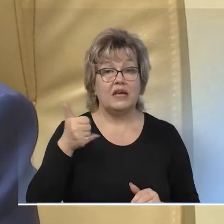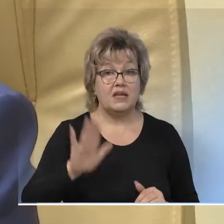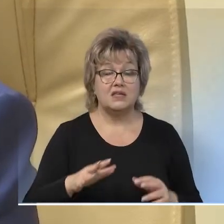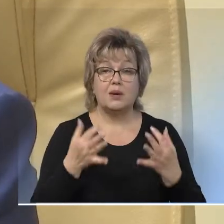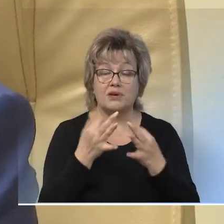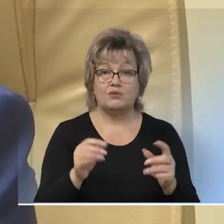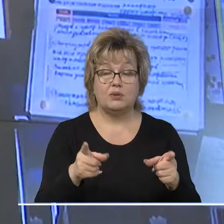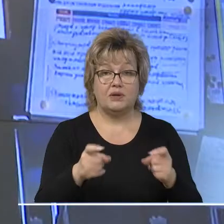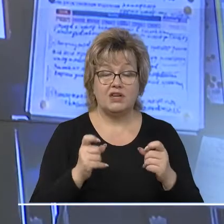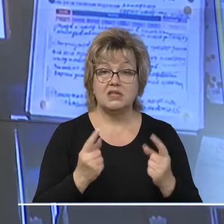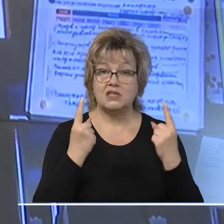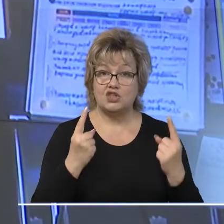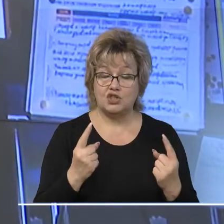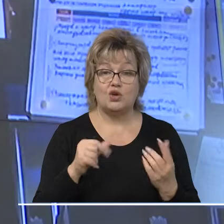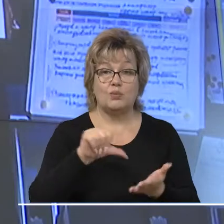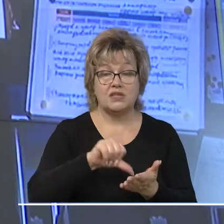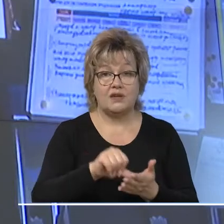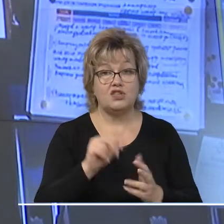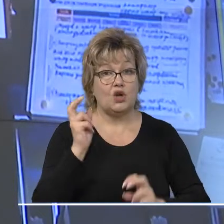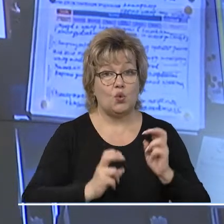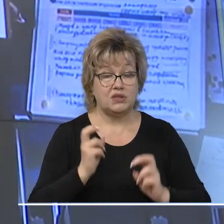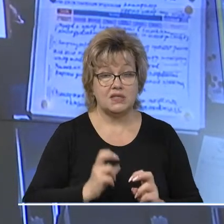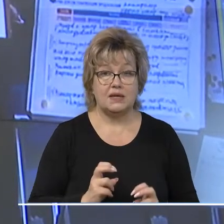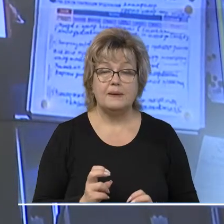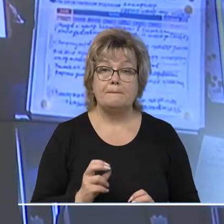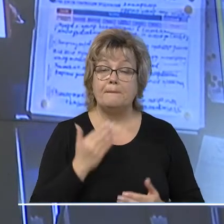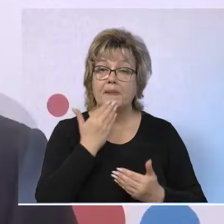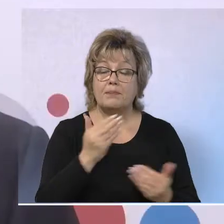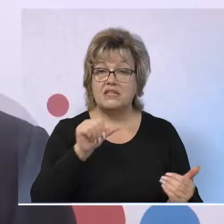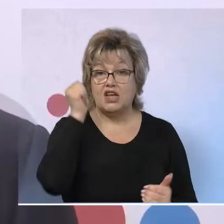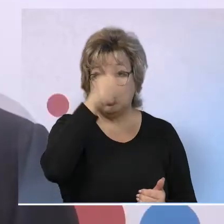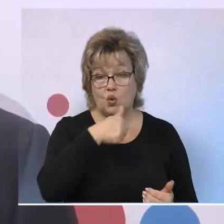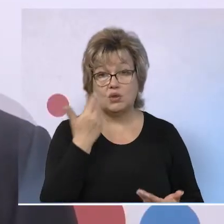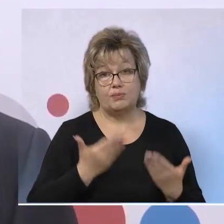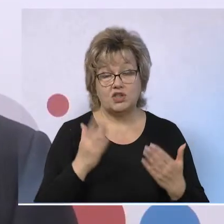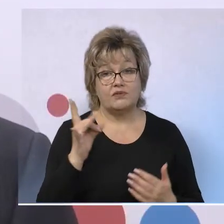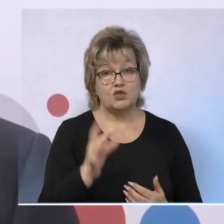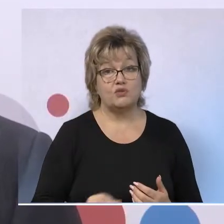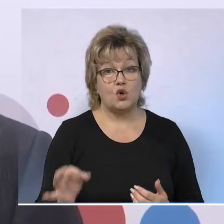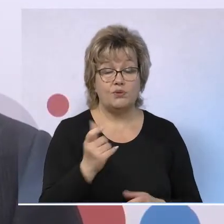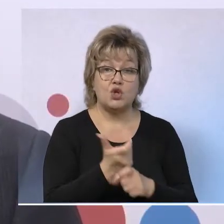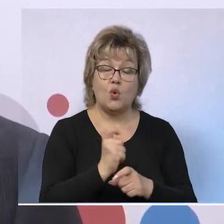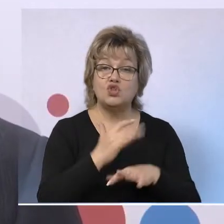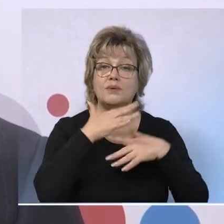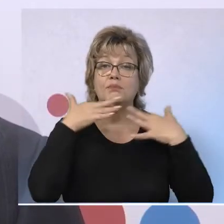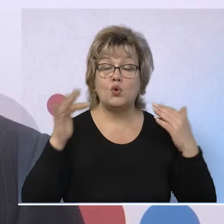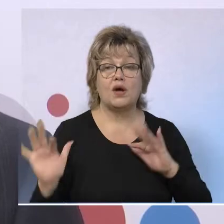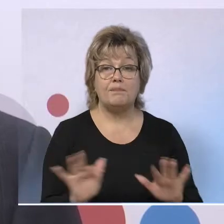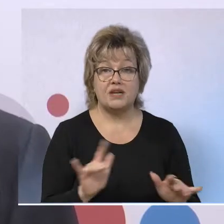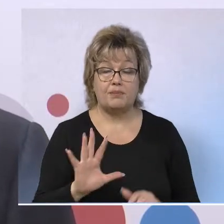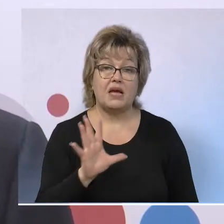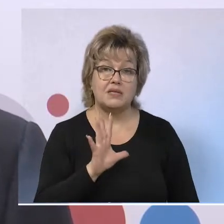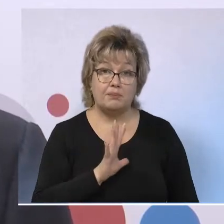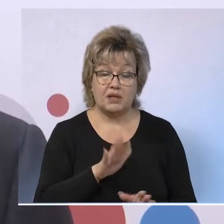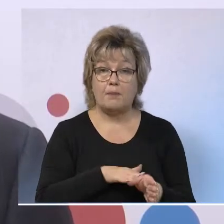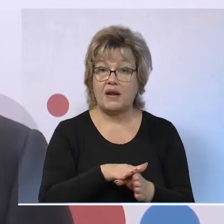уже позволило привлечь значительную часть представителей отрасли. В последний год, пожалуй, в Ростовской области очень много